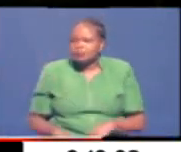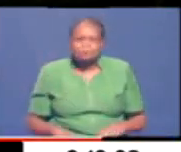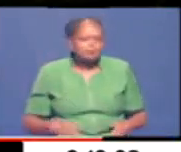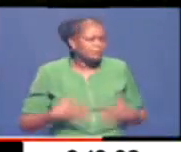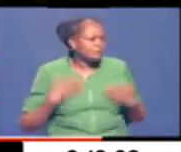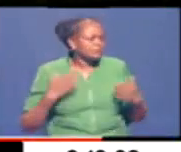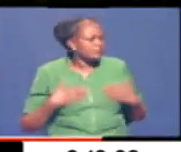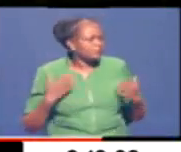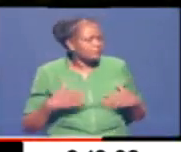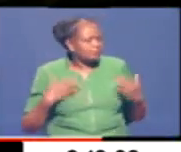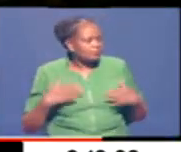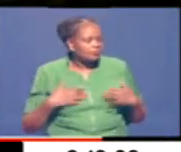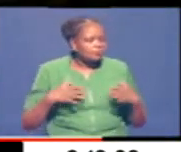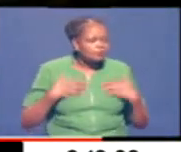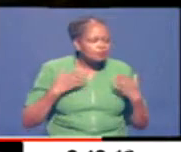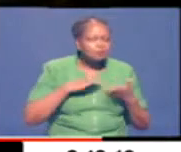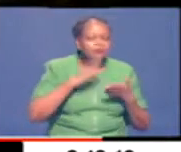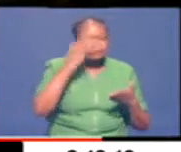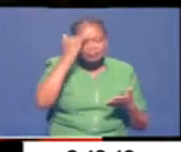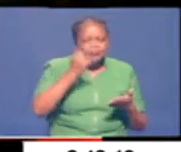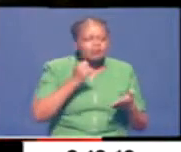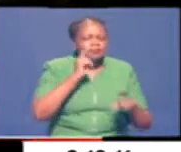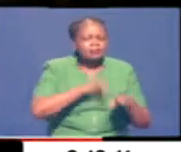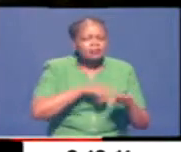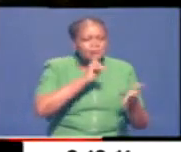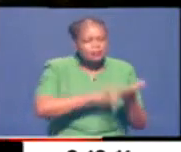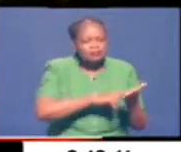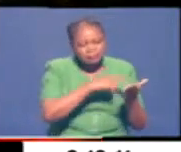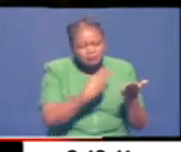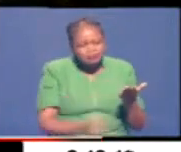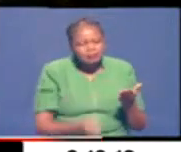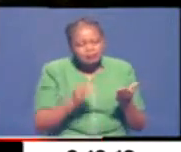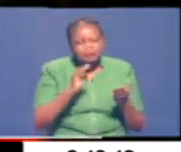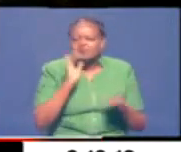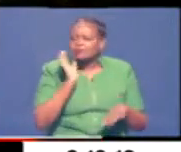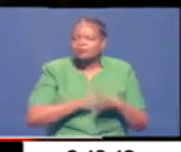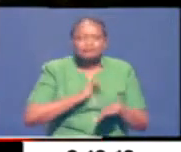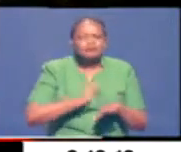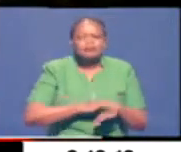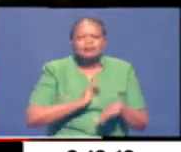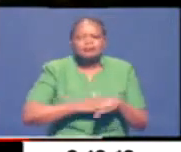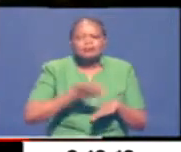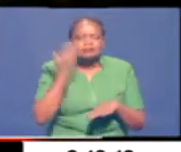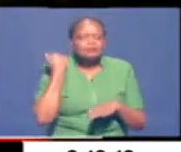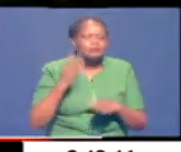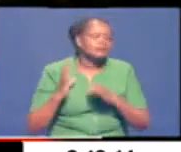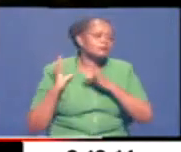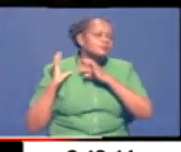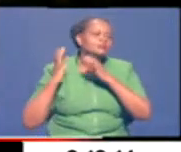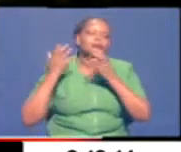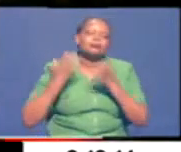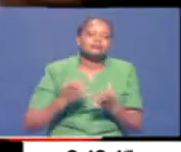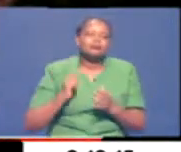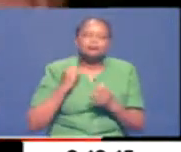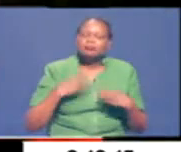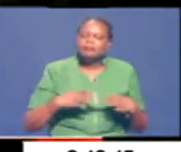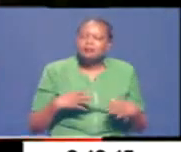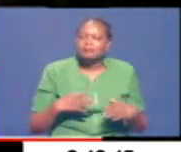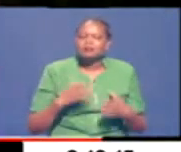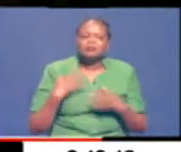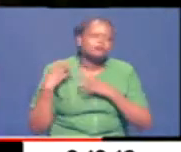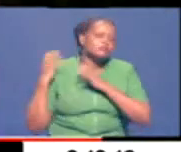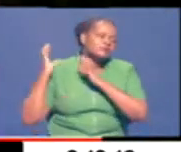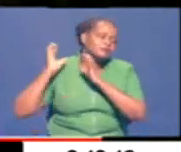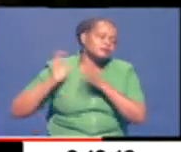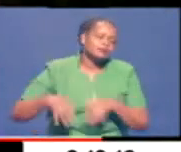ni kama kuanguka kwa BBI ni kuondolewa kwa mzigo kwa Wakenya. Mzigo ambao ulikuwa umebebeshwa Wakenya, ambao ingeleta